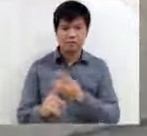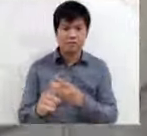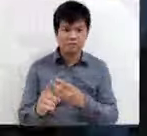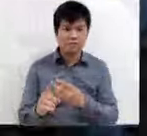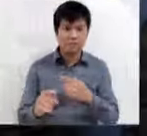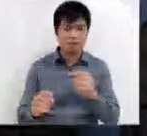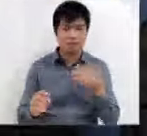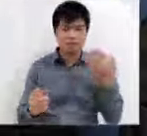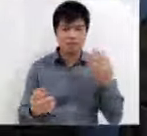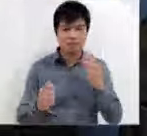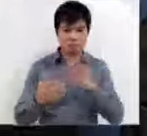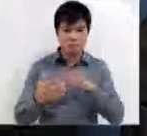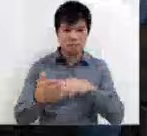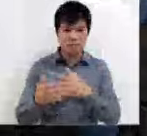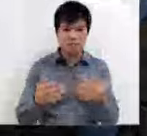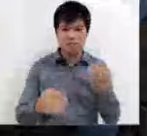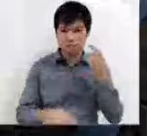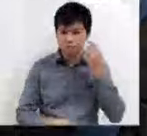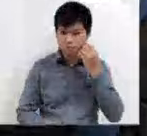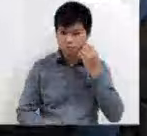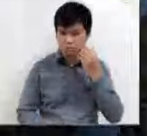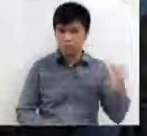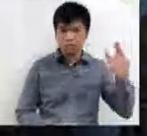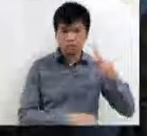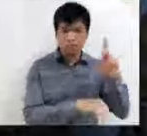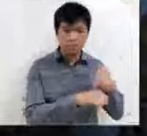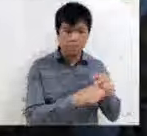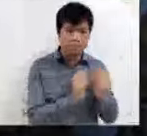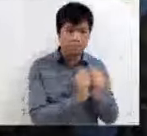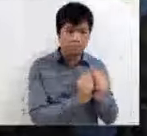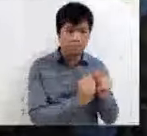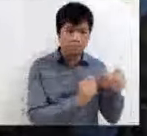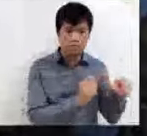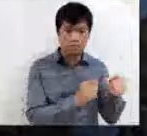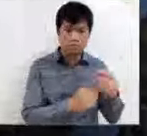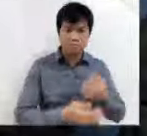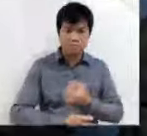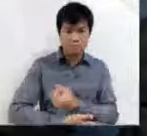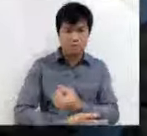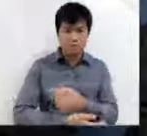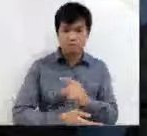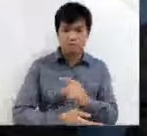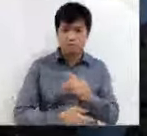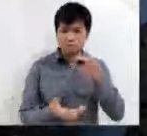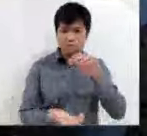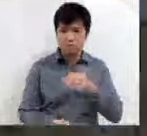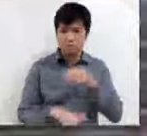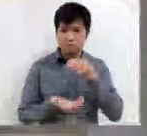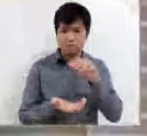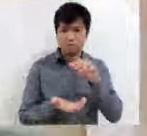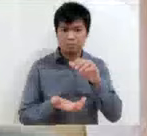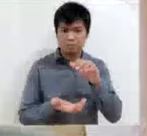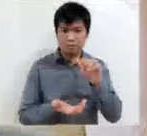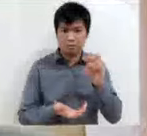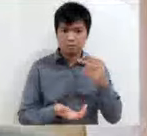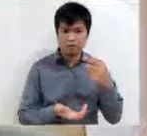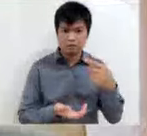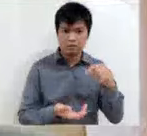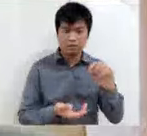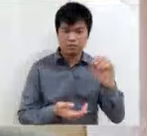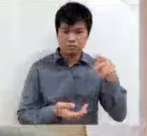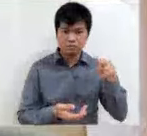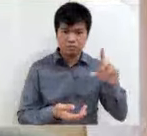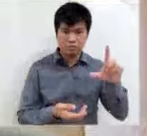JP. Kasama nilang iuwi ang abo ni Paul. Pag umuwi po kami sa this December, diretso po siya ng